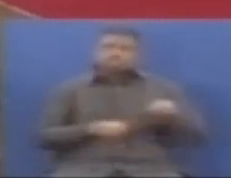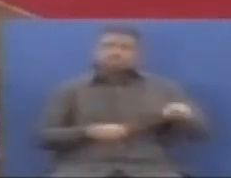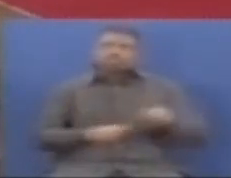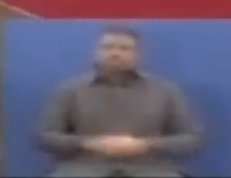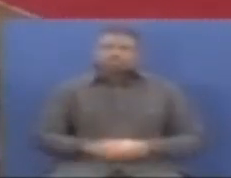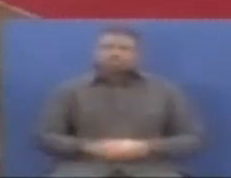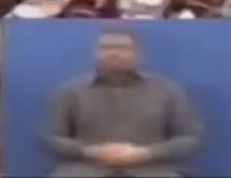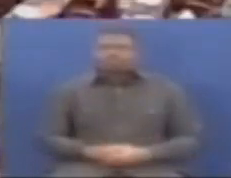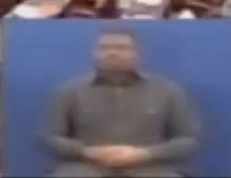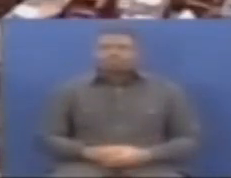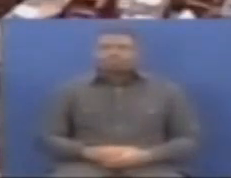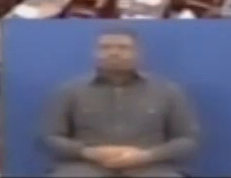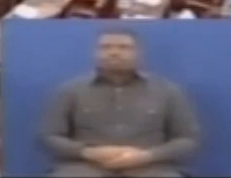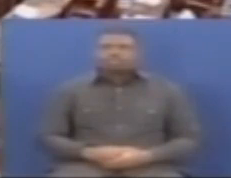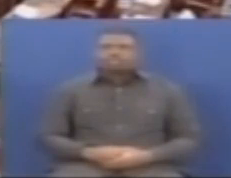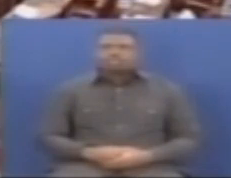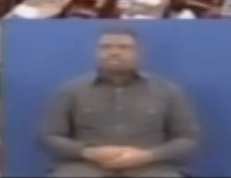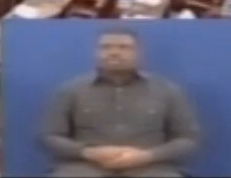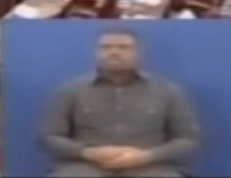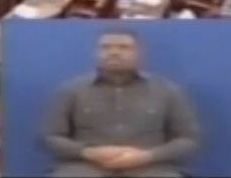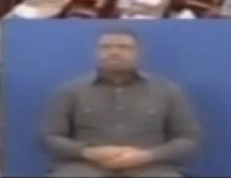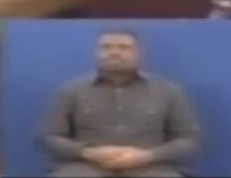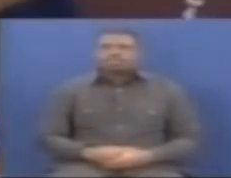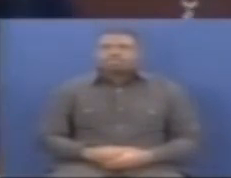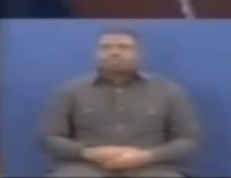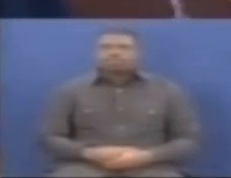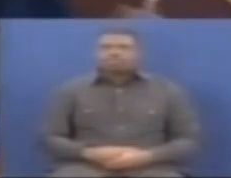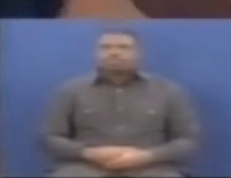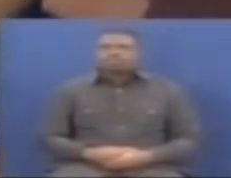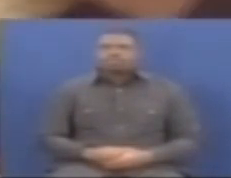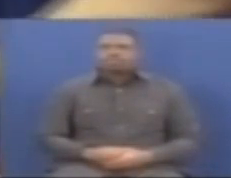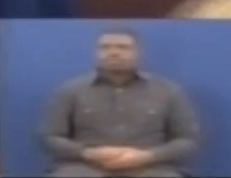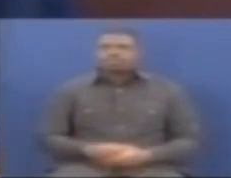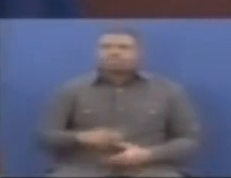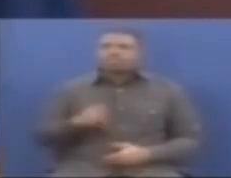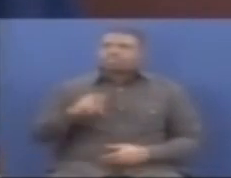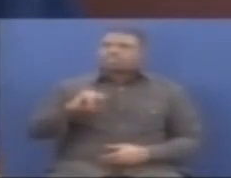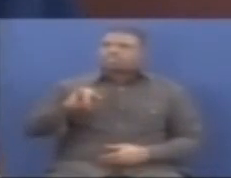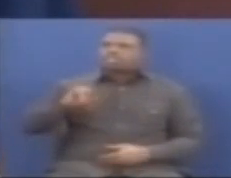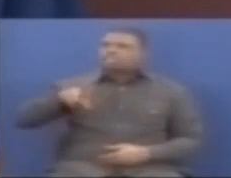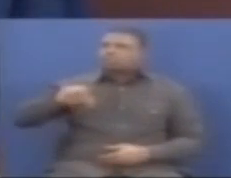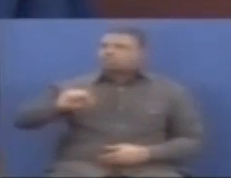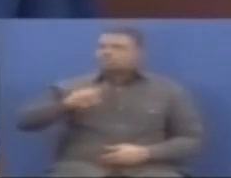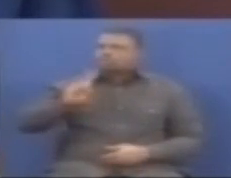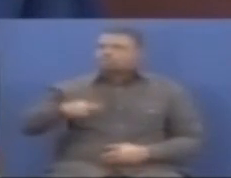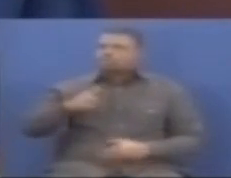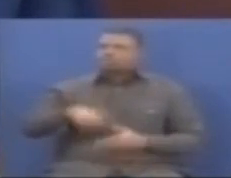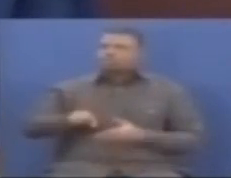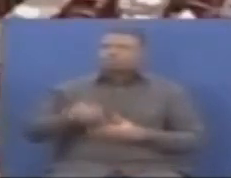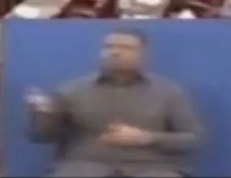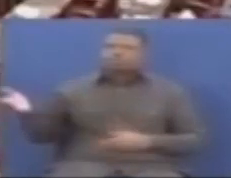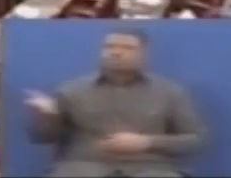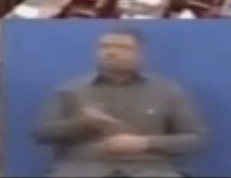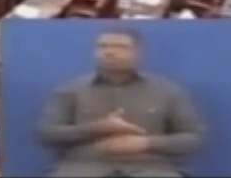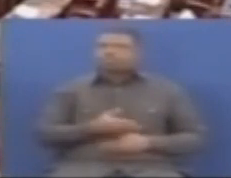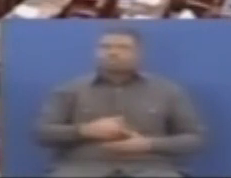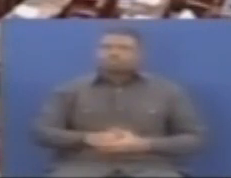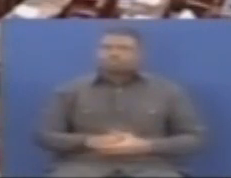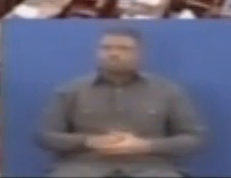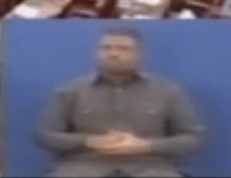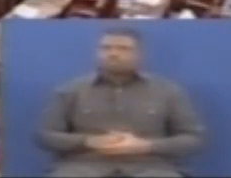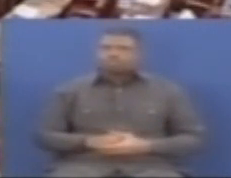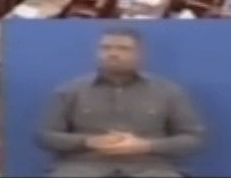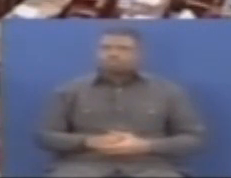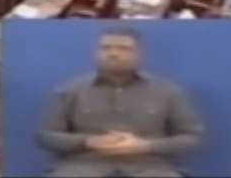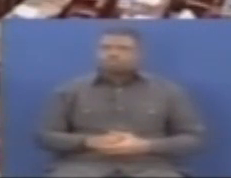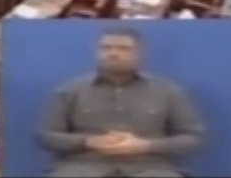nitaka kumuuliza waziri kuhusu mazao. Sisi kule Tarime tuko mpakani. Kwa mfano